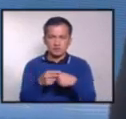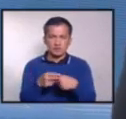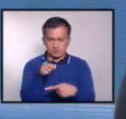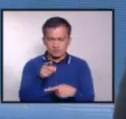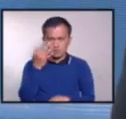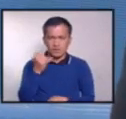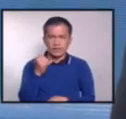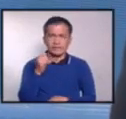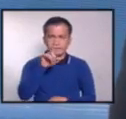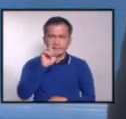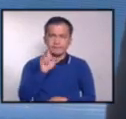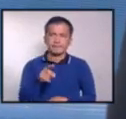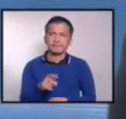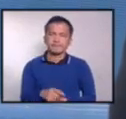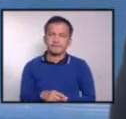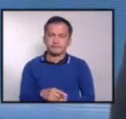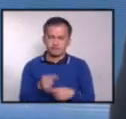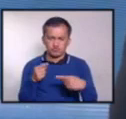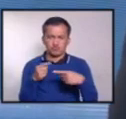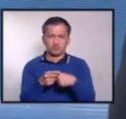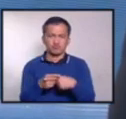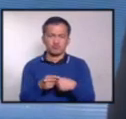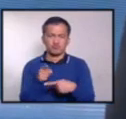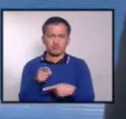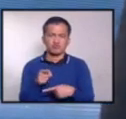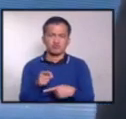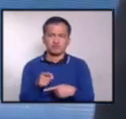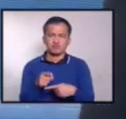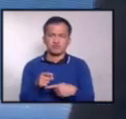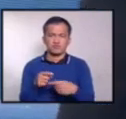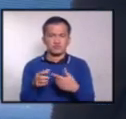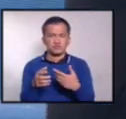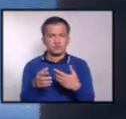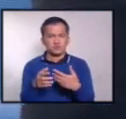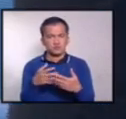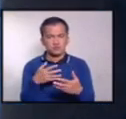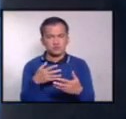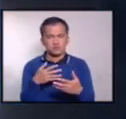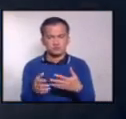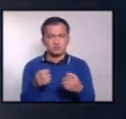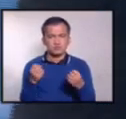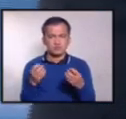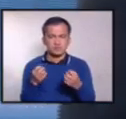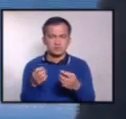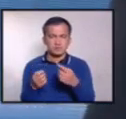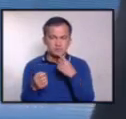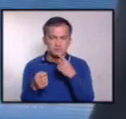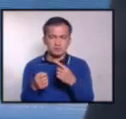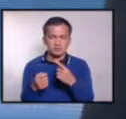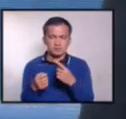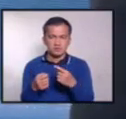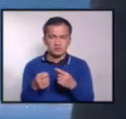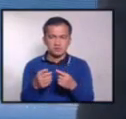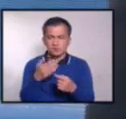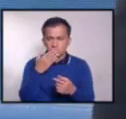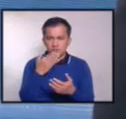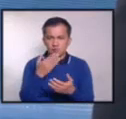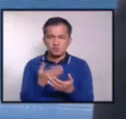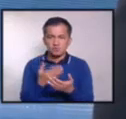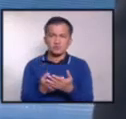ang basehan ng mariin ninyong pagkontra? Gayong marami nagsasabi na makabubuti